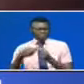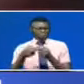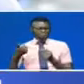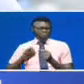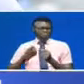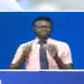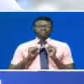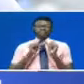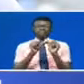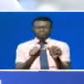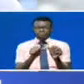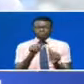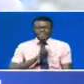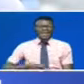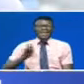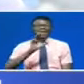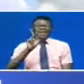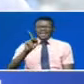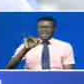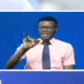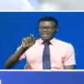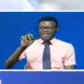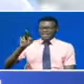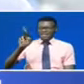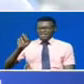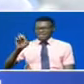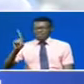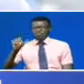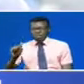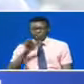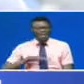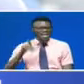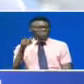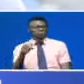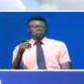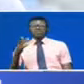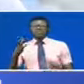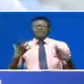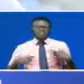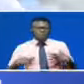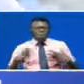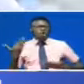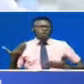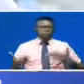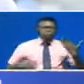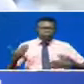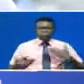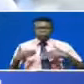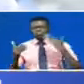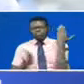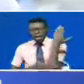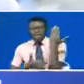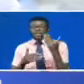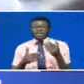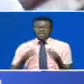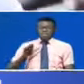mizizi. Tumeona eneo la Kitunda, kata ya Kitunda, wilaya ya Ilala, kuna ukatili mkubwa ambao hutokea, na ukatili mojawapo dhidi ya